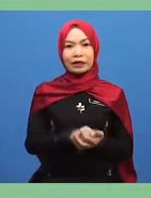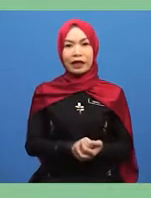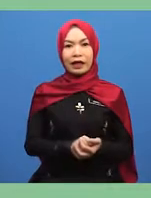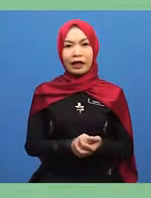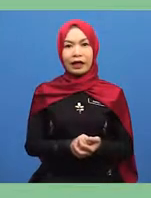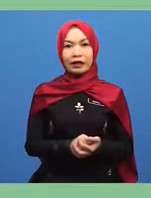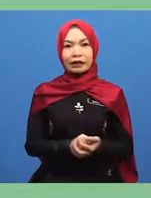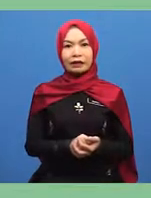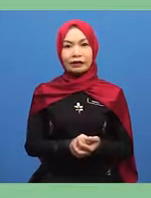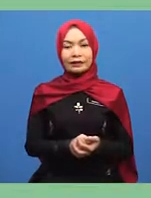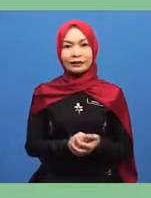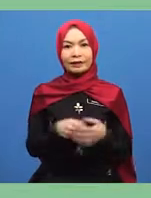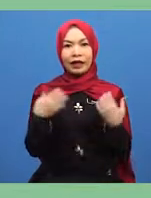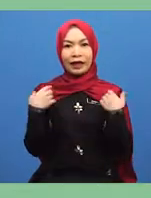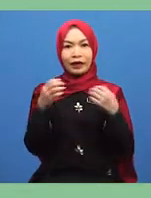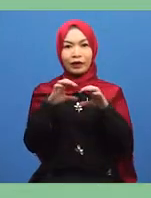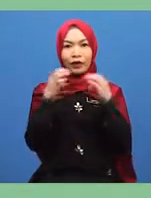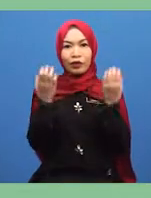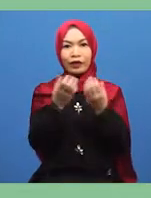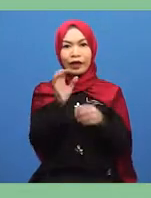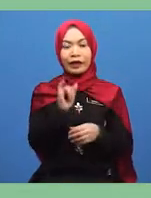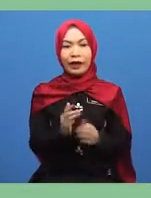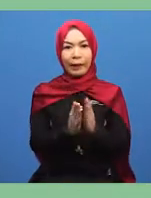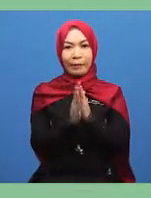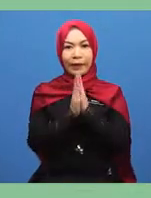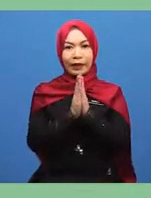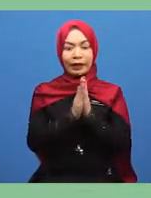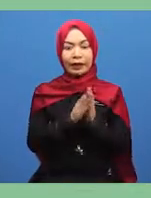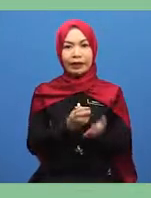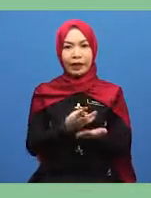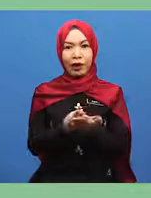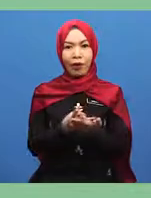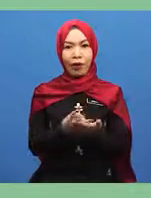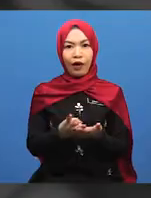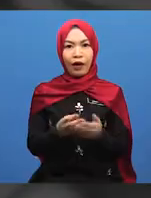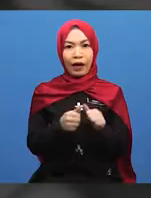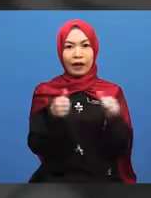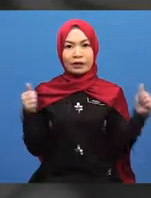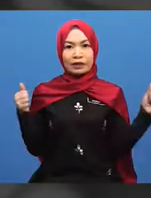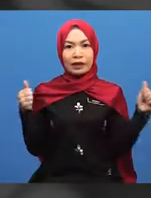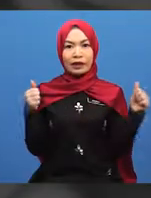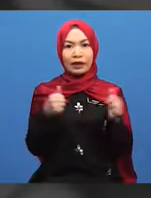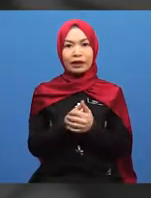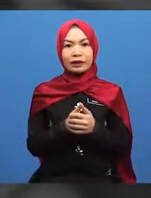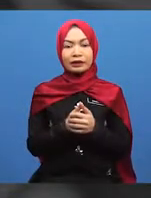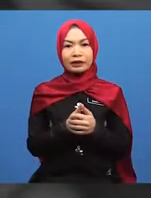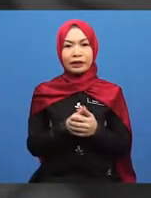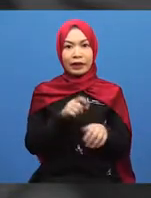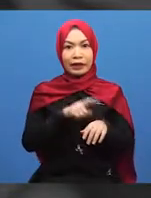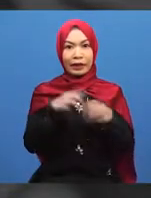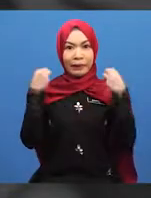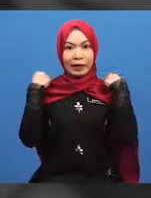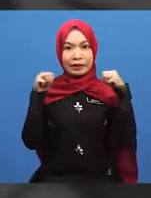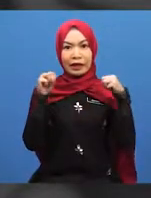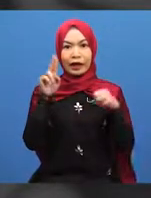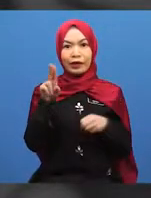yang meminta mata wang asing dan golongan yang menawarkan mata wang asing. Umpamanya, di pasaran